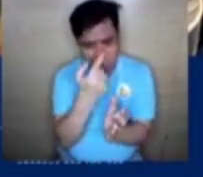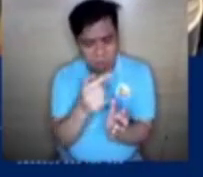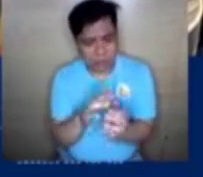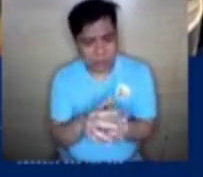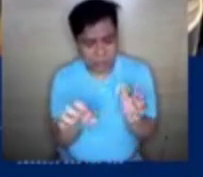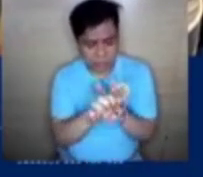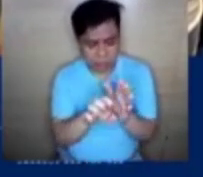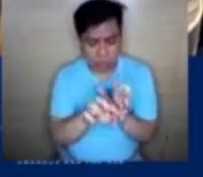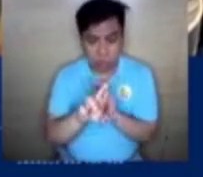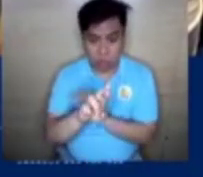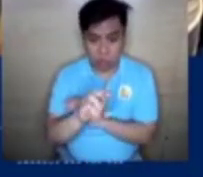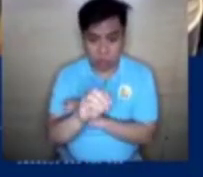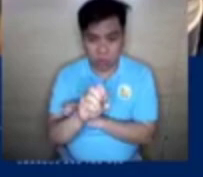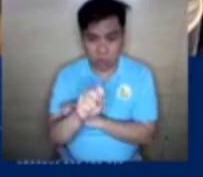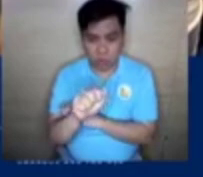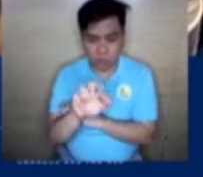Rosario,